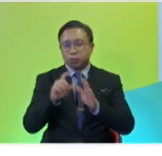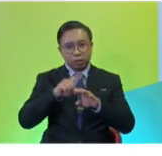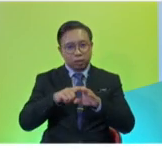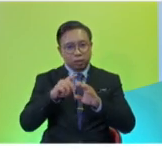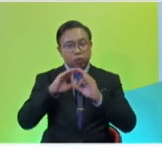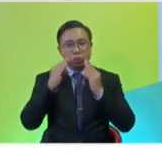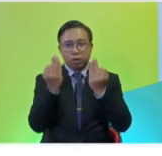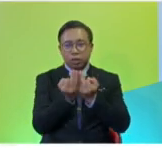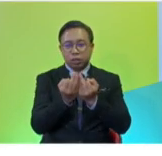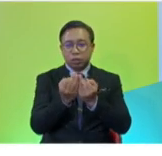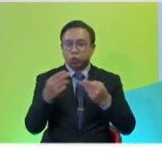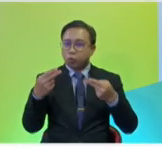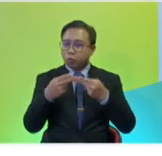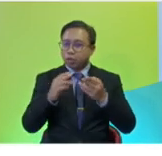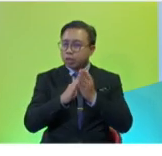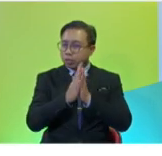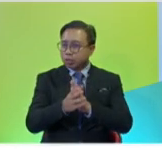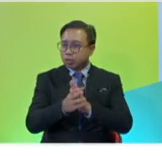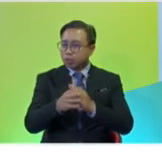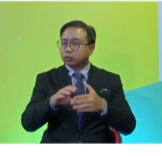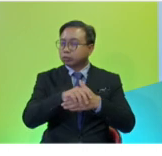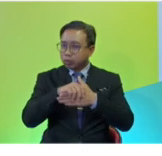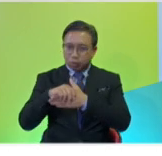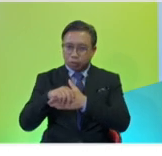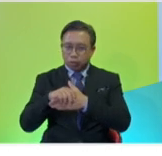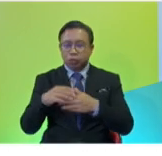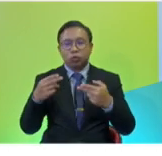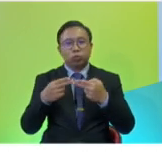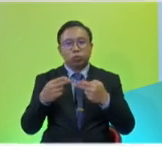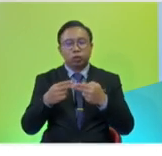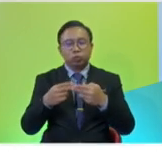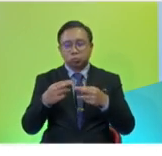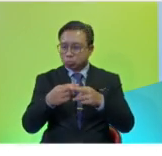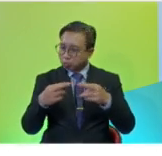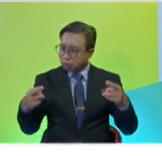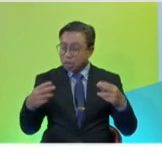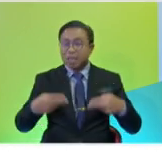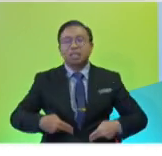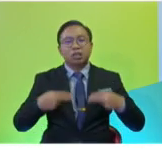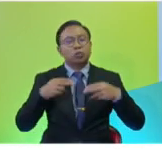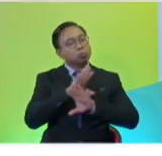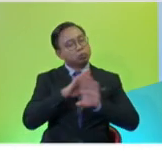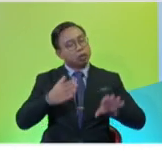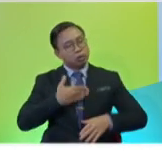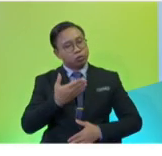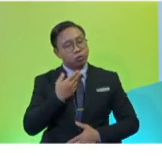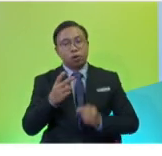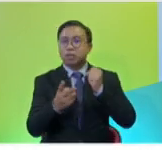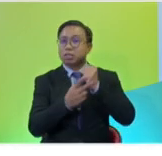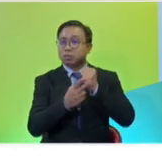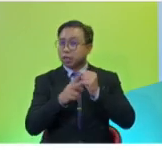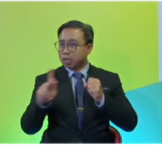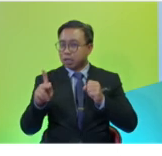hubungan menjadi era hubungan menjadi renggang hidup tidak berasas menjimatkan mase